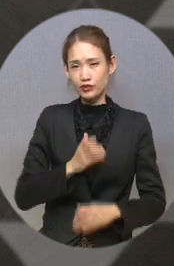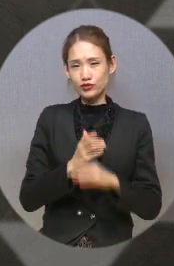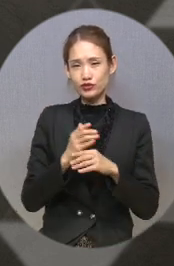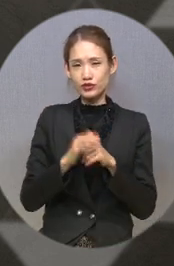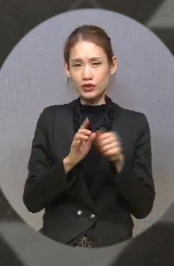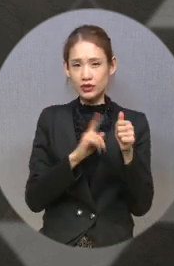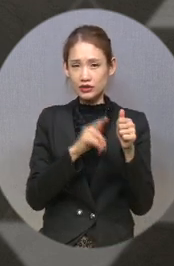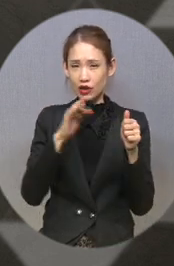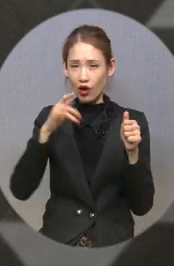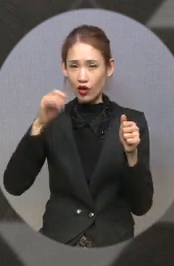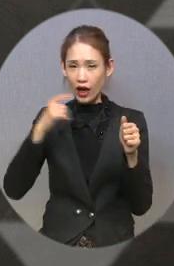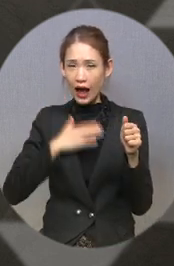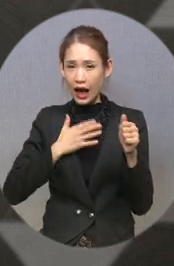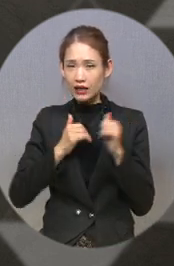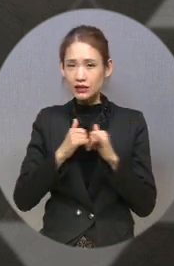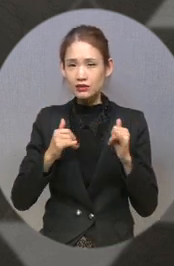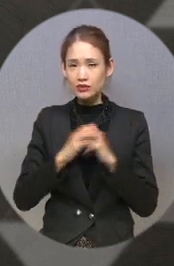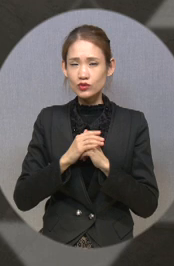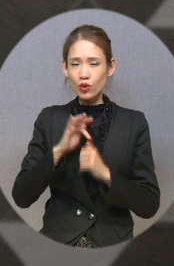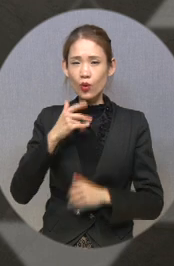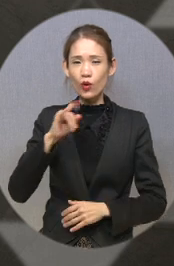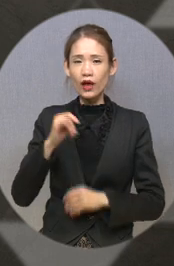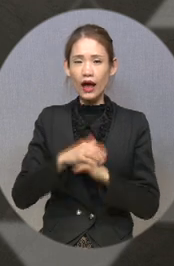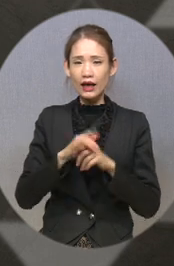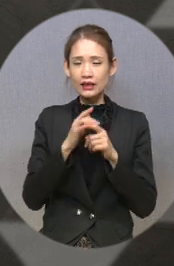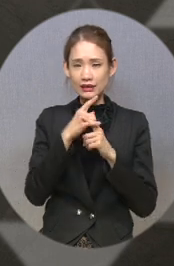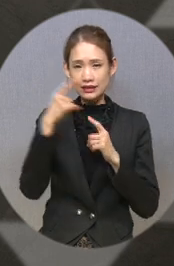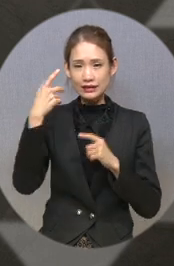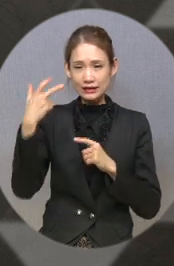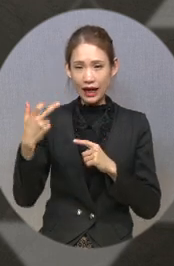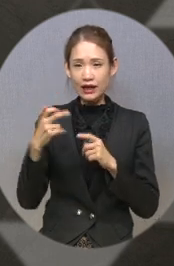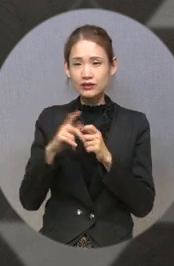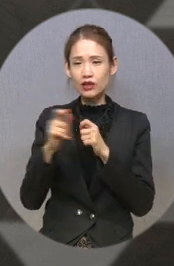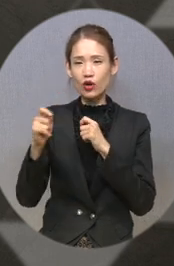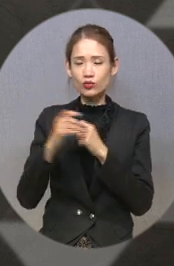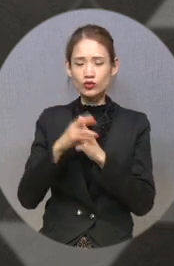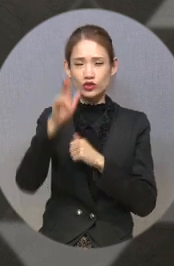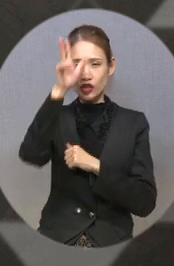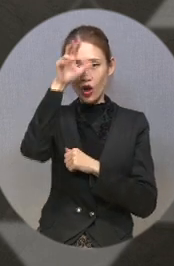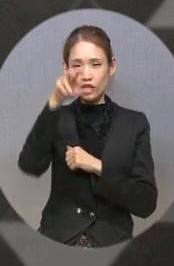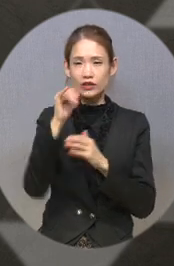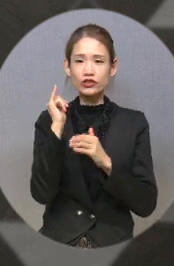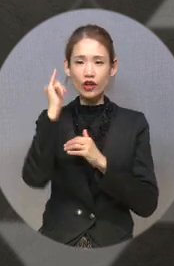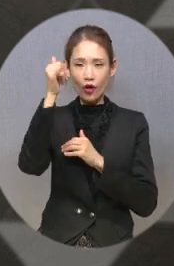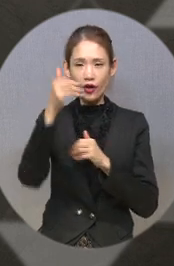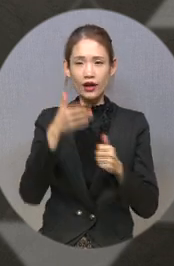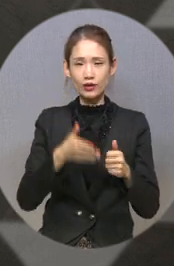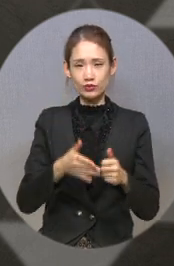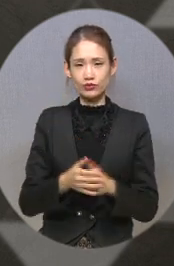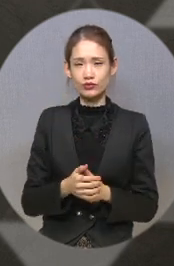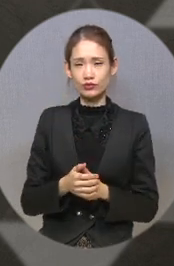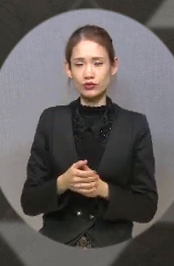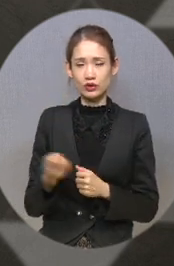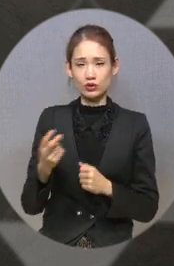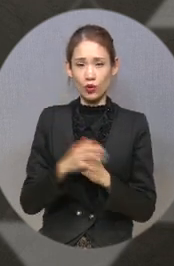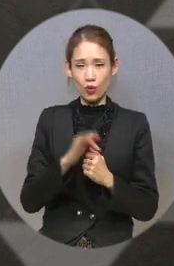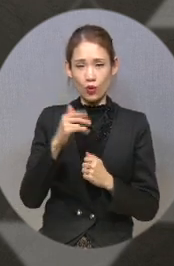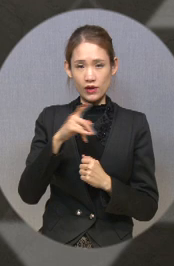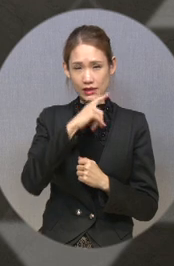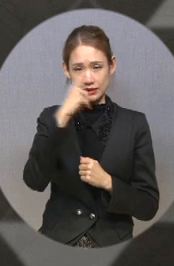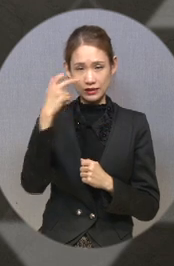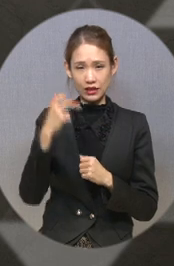씨를 아시는 분은 고향 일산 서부경찰서 수사과로 연락 주시기 바랍니다. 아울러 고향